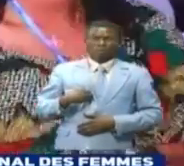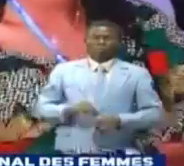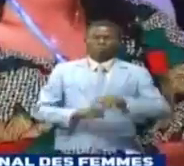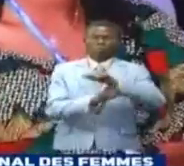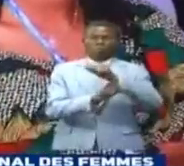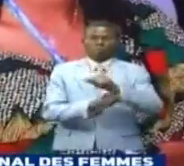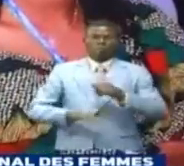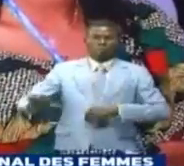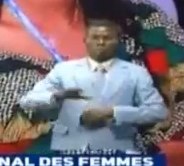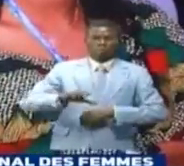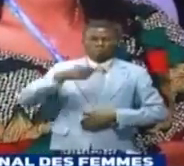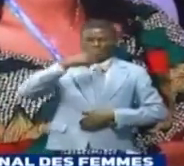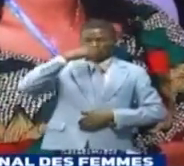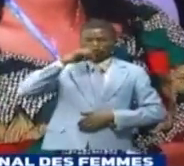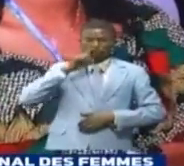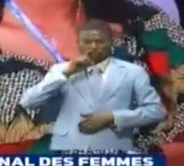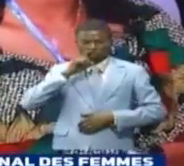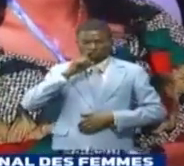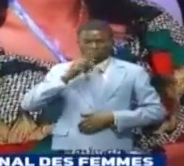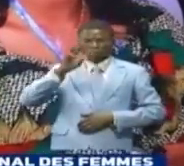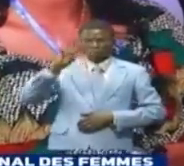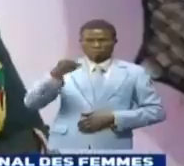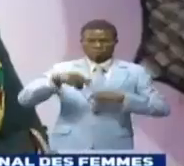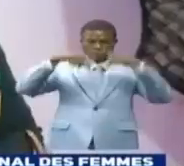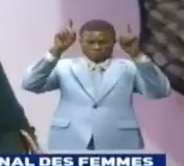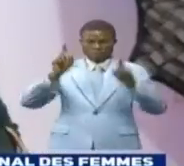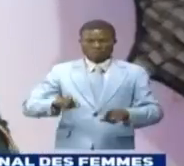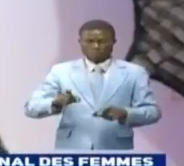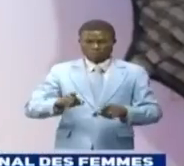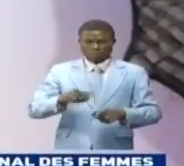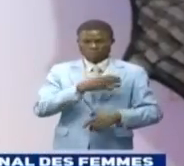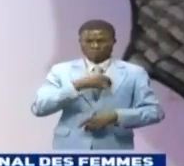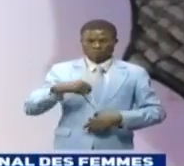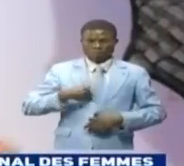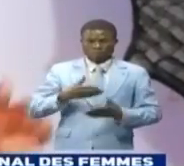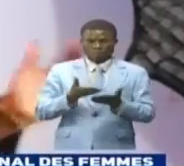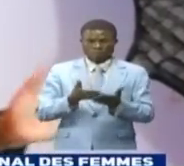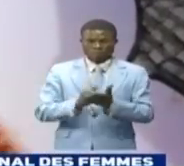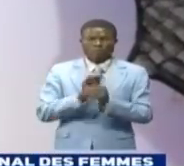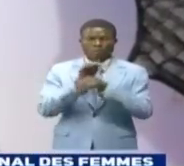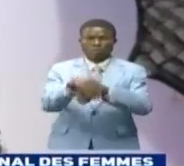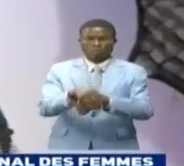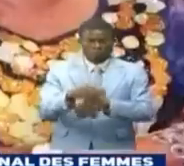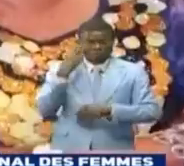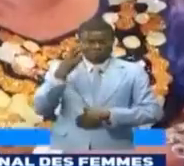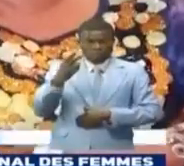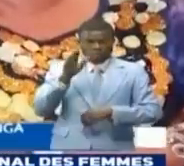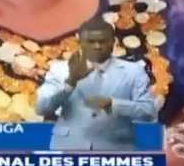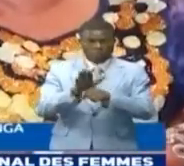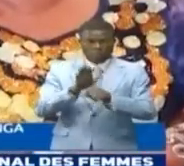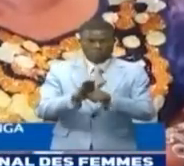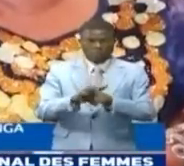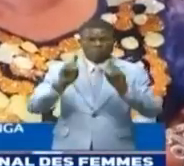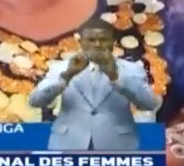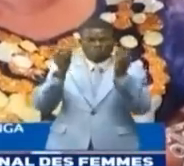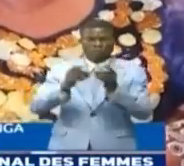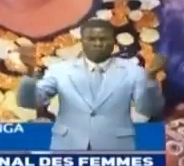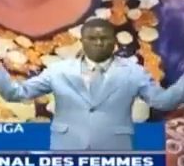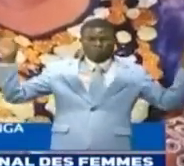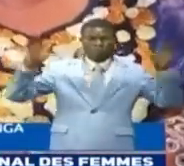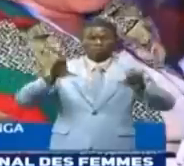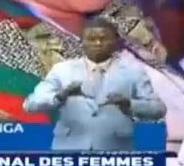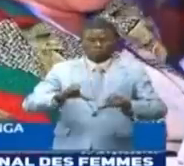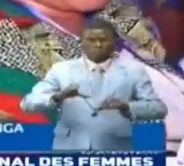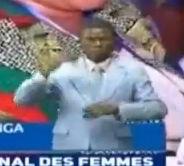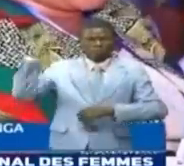Gabon, la 4e édition du Forum international des femmes a connu la participation de plusieurs délégations venues de tous